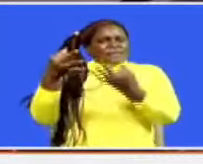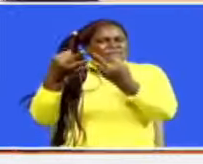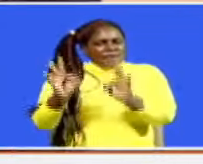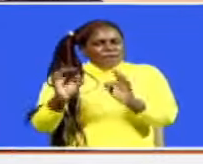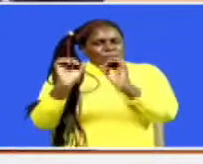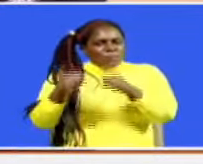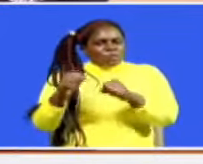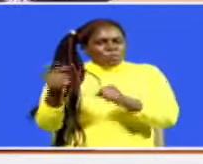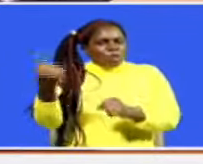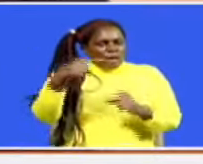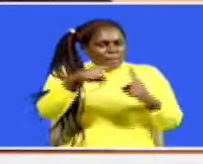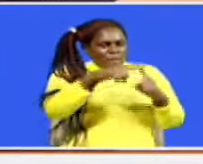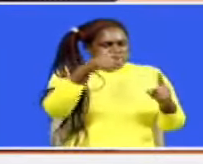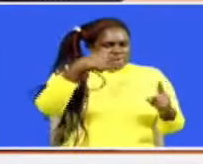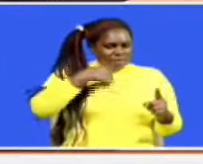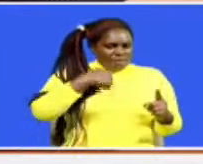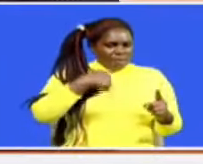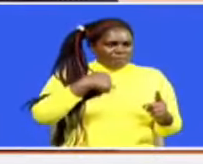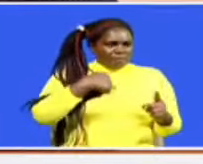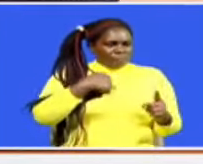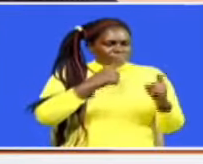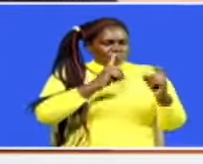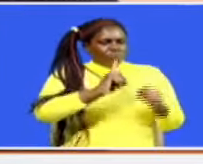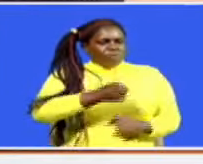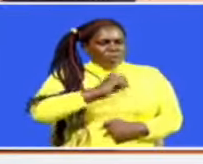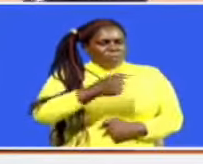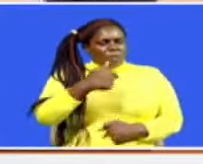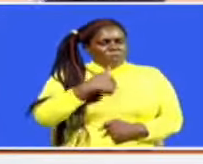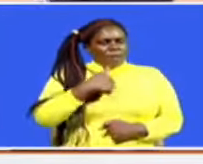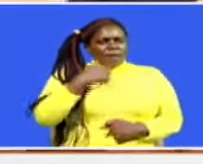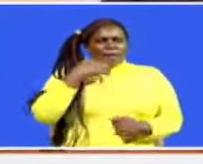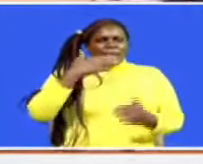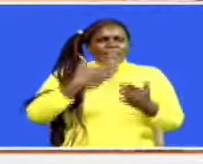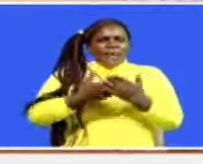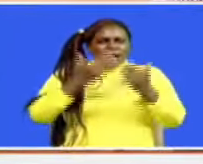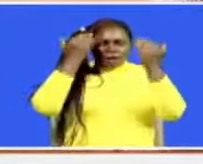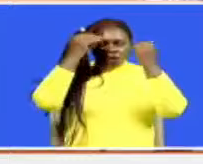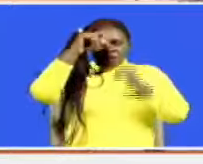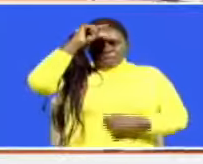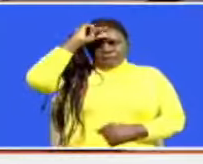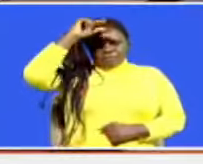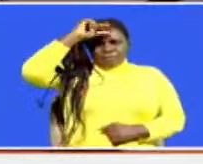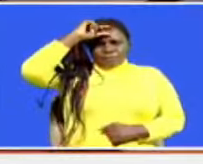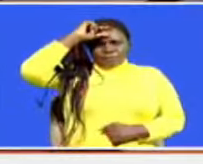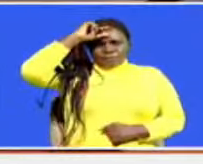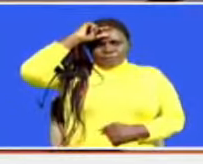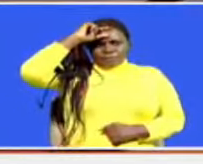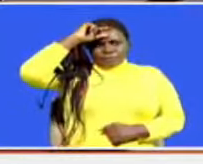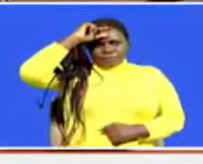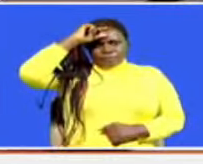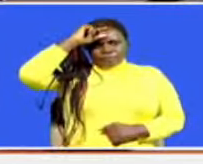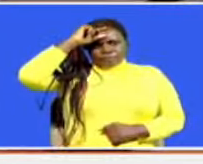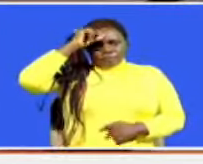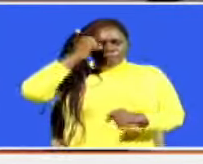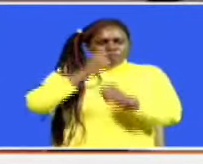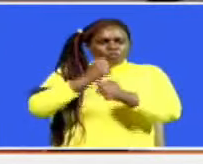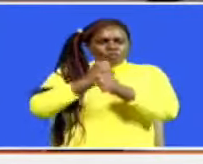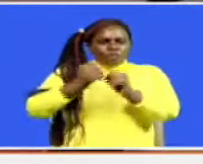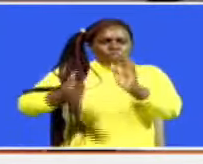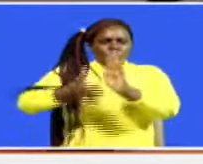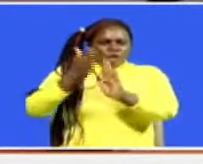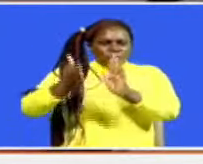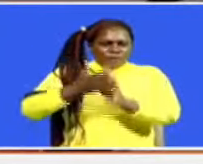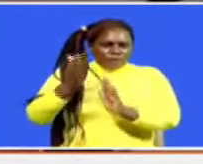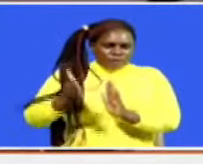akiwaachiliwa atarudi kutuua na huwa anatutishia. Mimi nashukuru tu hii serikali kwa vile imefanya haraka